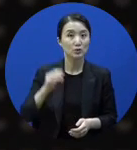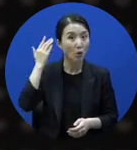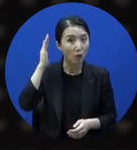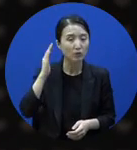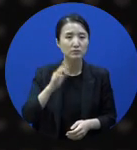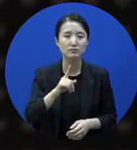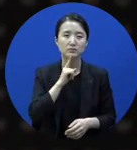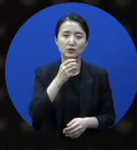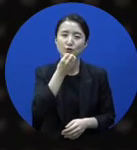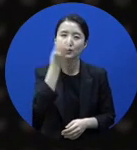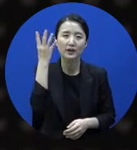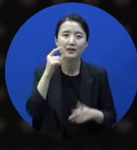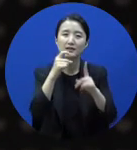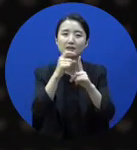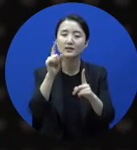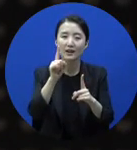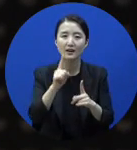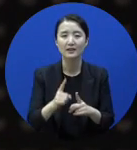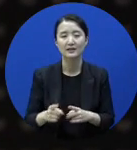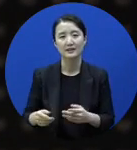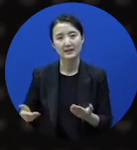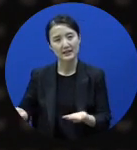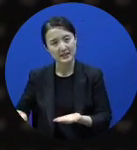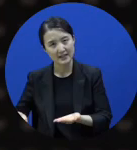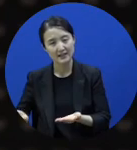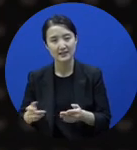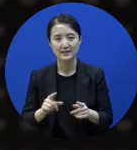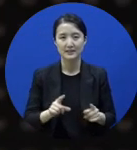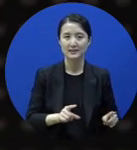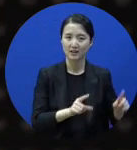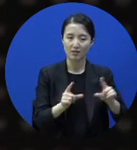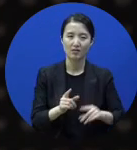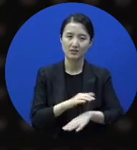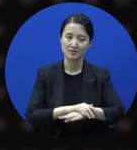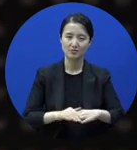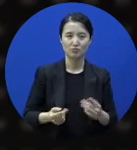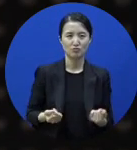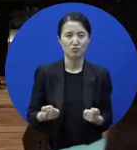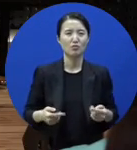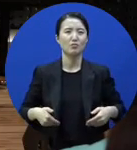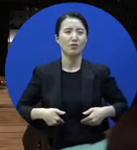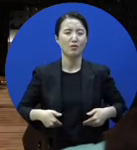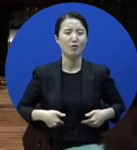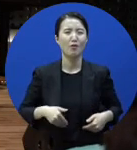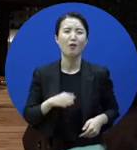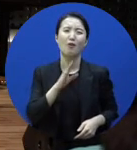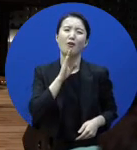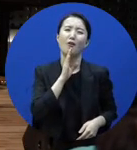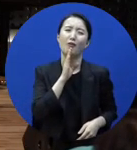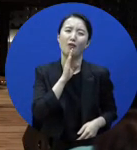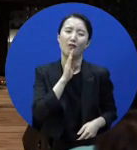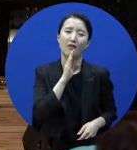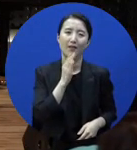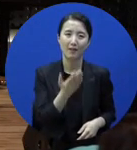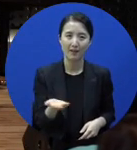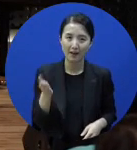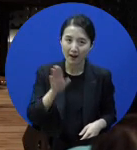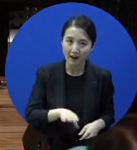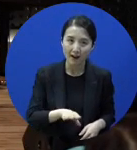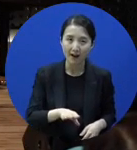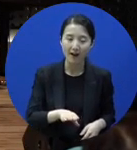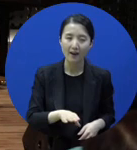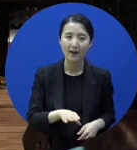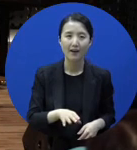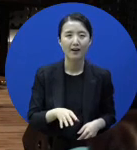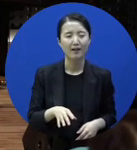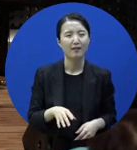하는데 직장 다니면서 삶을 균형을 잡지 못하죠. 네, 그런 거죠. 근데 저희 같은 경우는 시간이라는 부분들을 어느 정도 컨트롤할